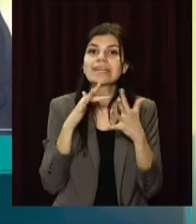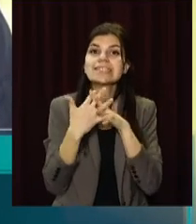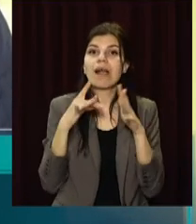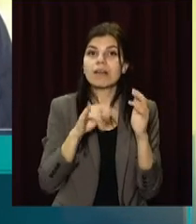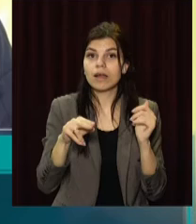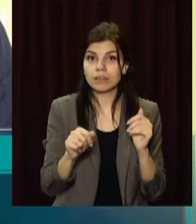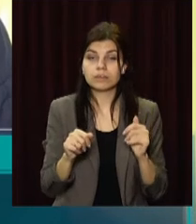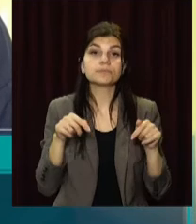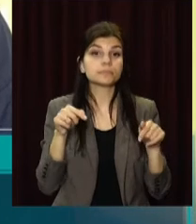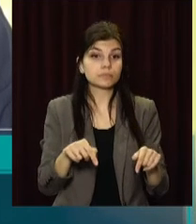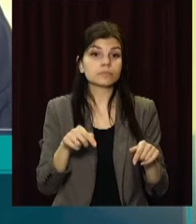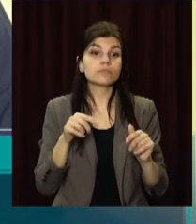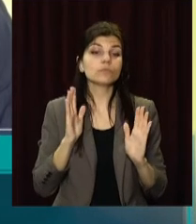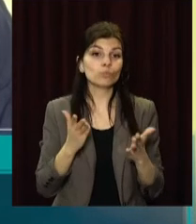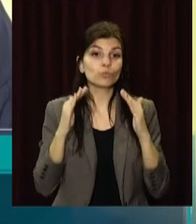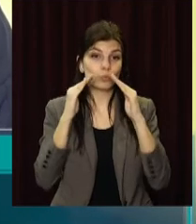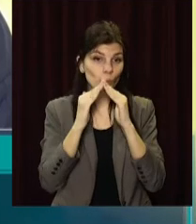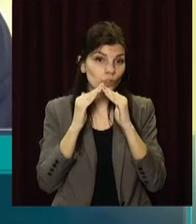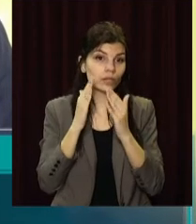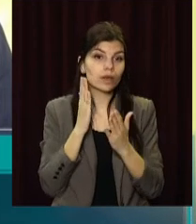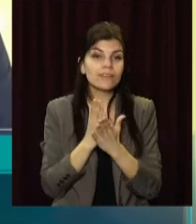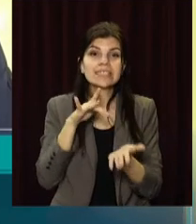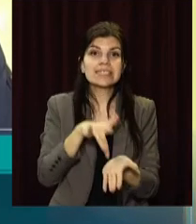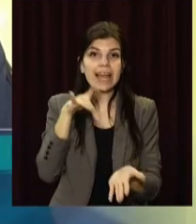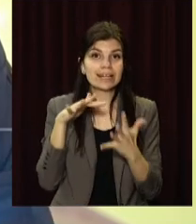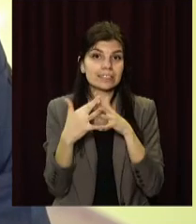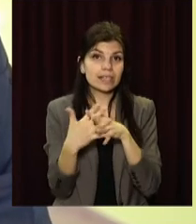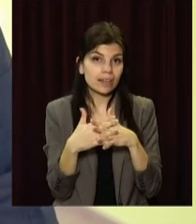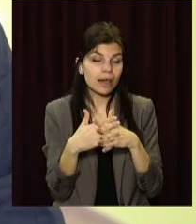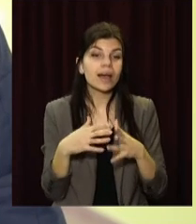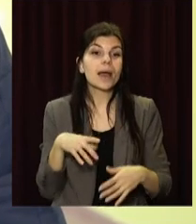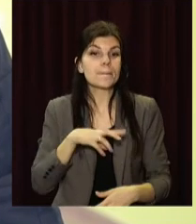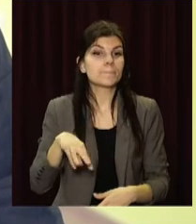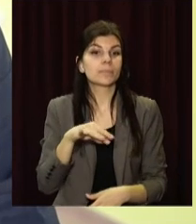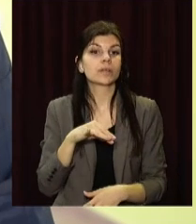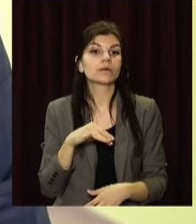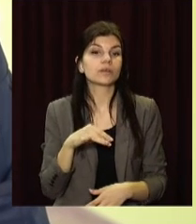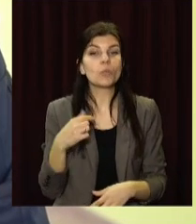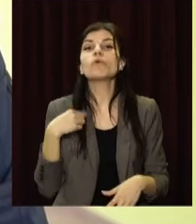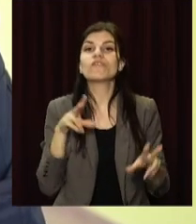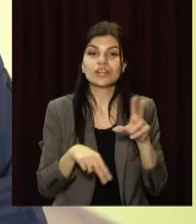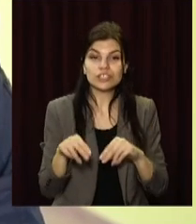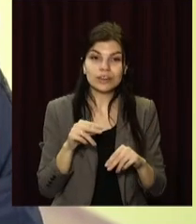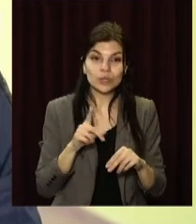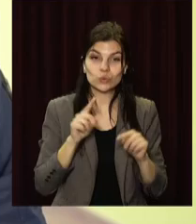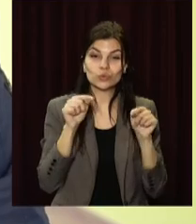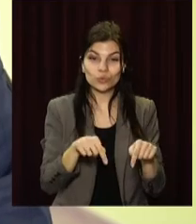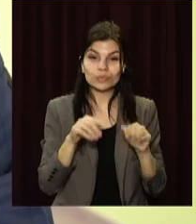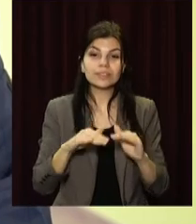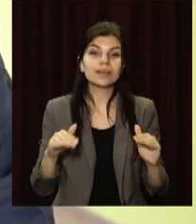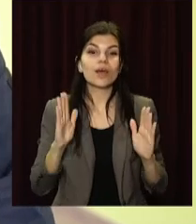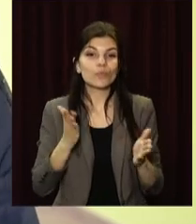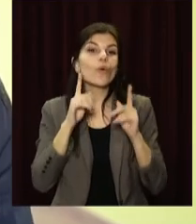рада. Ця будівля знаходиться в центрі села. І ми вважаємо, що тут дітям